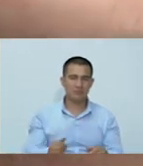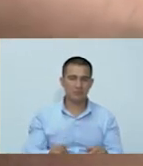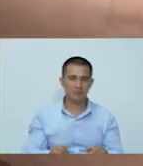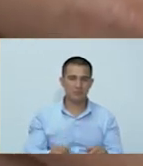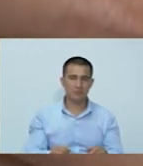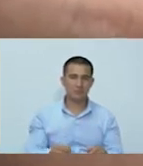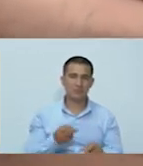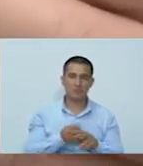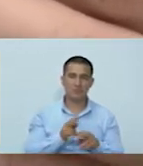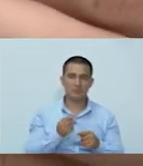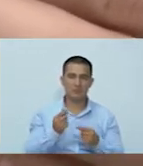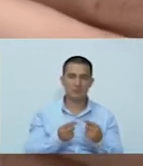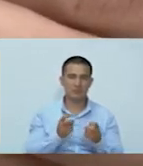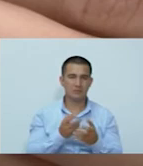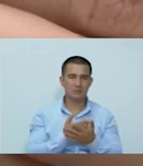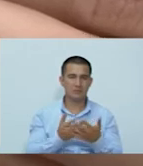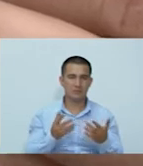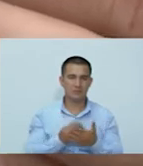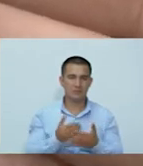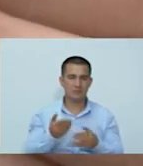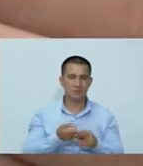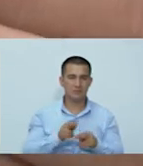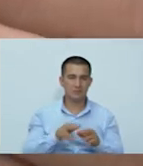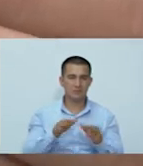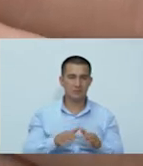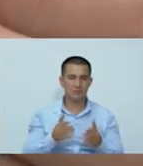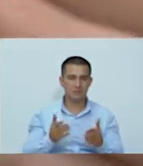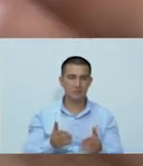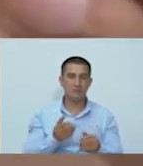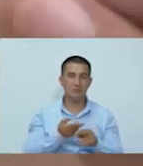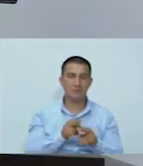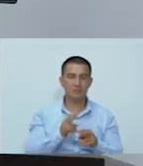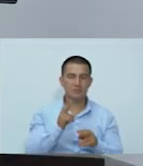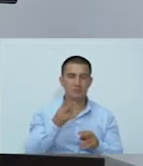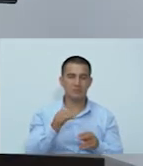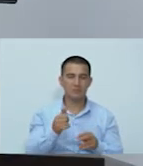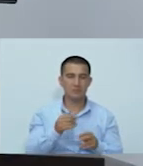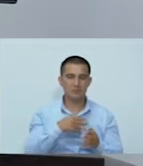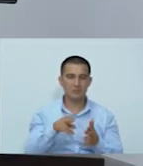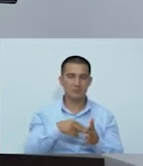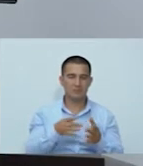Va mana shu elementlar tegib turgan joyiga yelim surib olishimiz kerak.